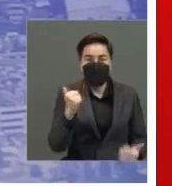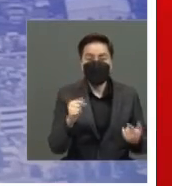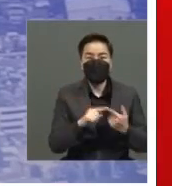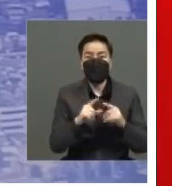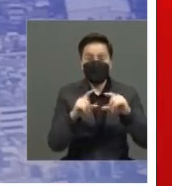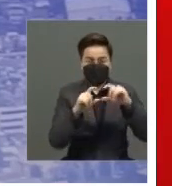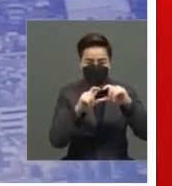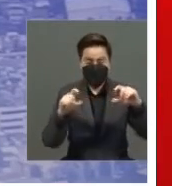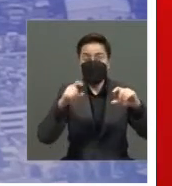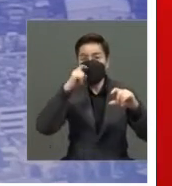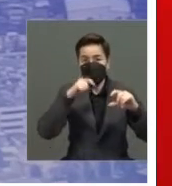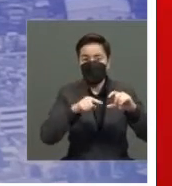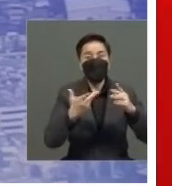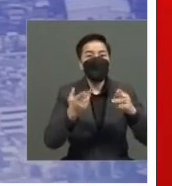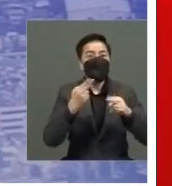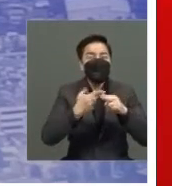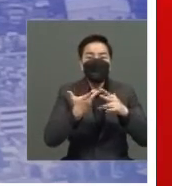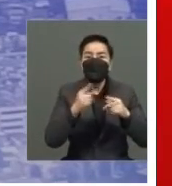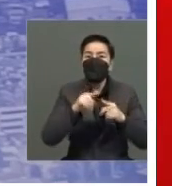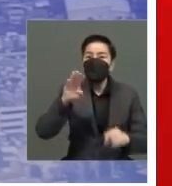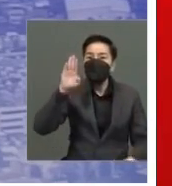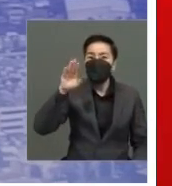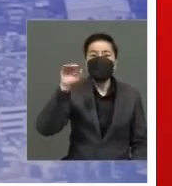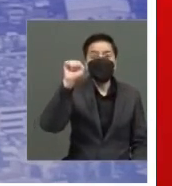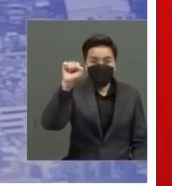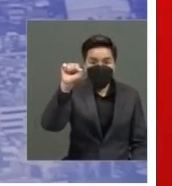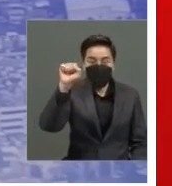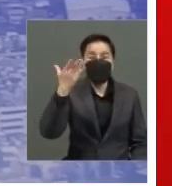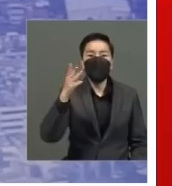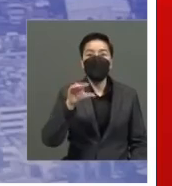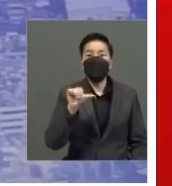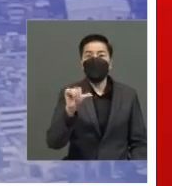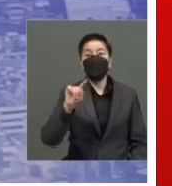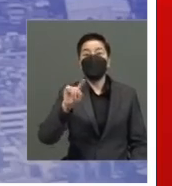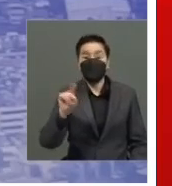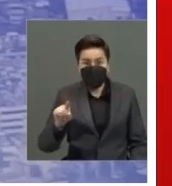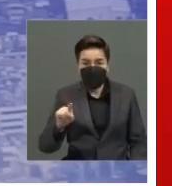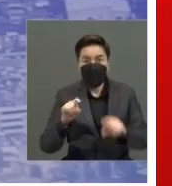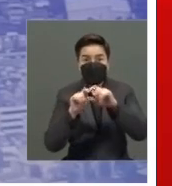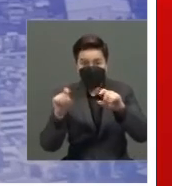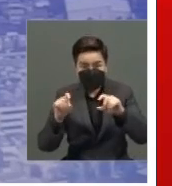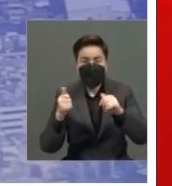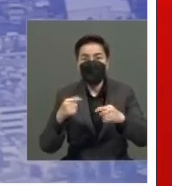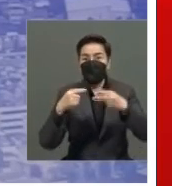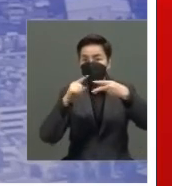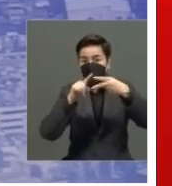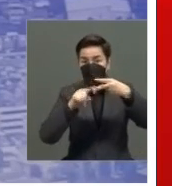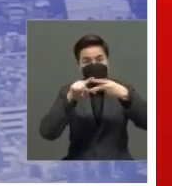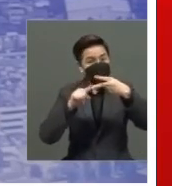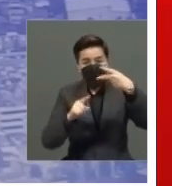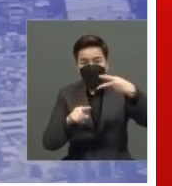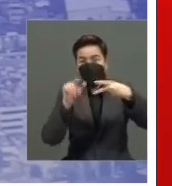จะรวมเป็น 100ล้านโน้ตภายในปีนี้อ่ะเดี๋ยวจับตาดูแล้วกันนะฮะว่าจะเป็นไปทำที่ท่านอธิบดีบอก